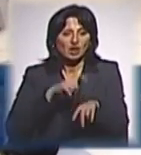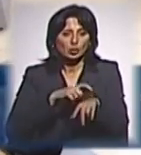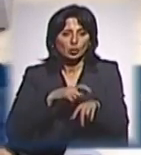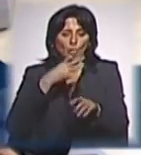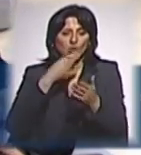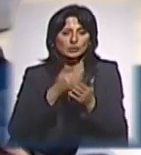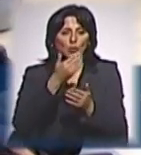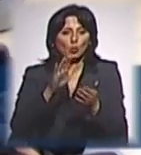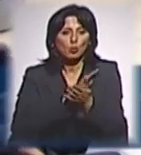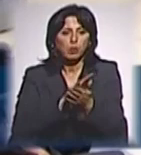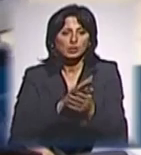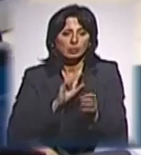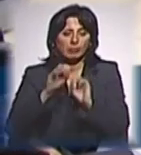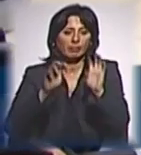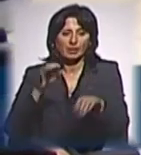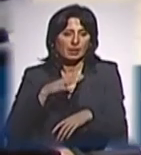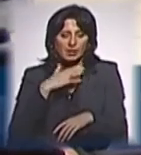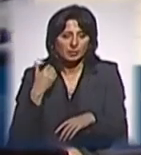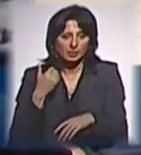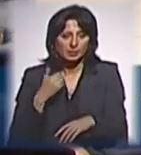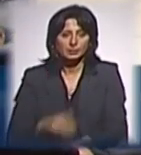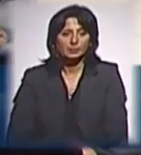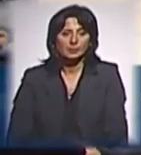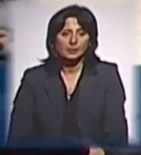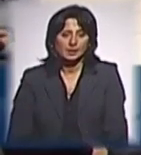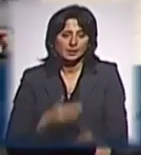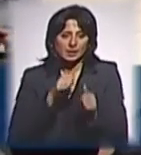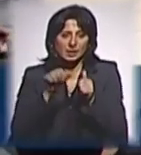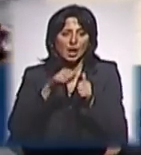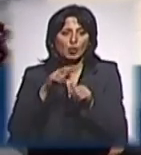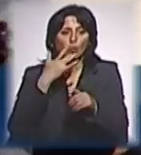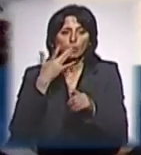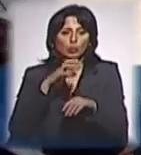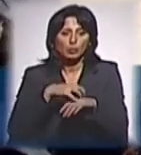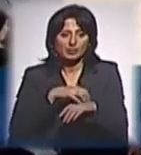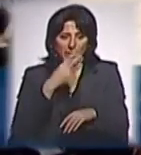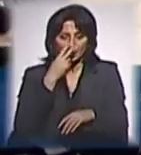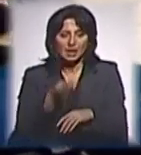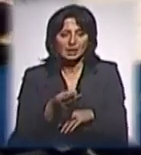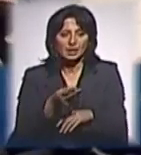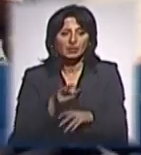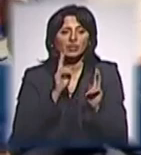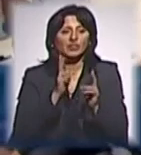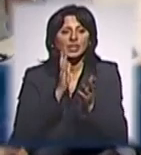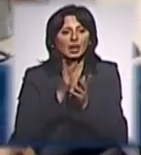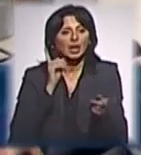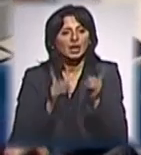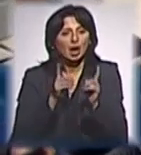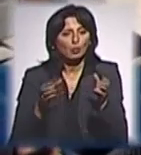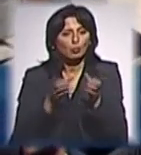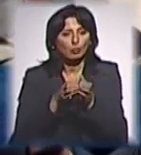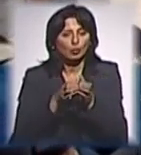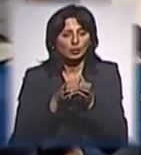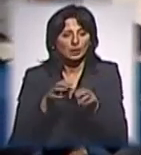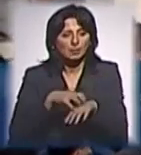და თავისი უფასო ფასიან რეკლამები თავზე გადაზდით ცალკეულ პოლიტიკურ პარტიებს და დაინახავთ, რომ ვინ არის რეალური ბლოკი,